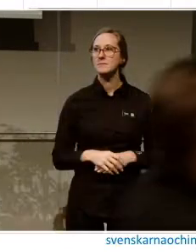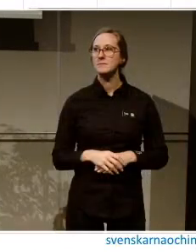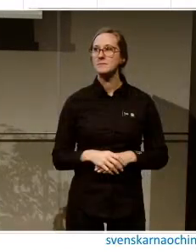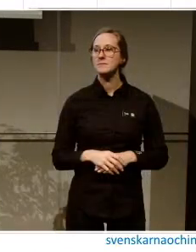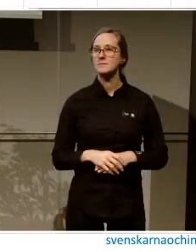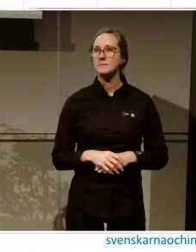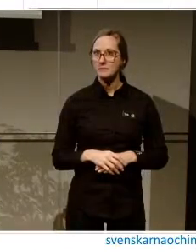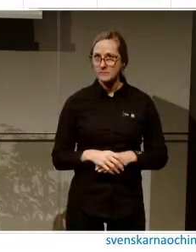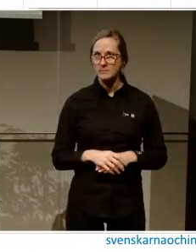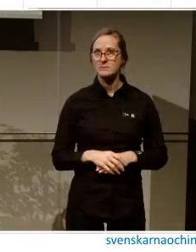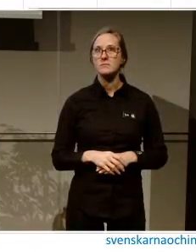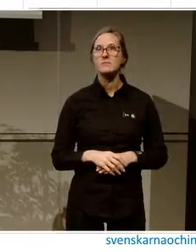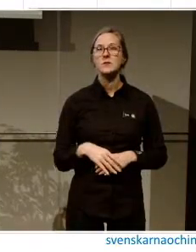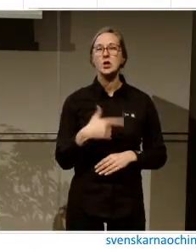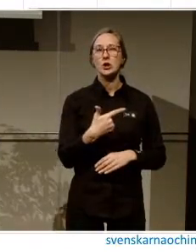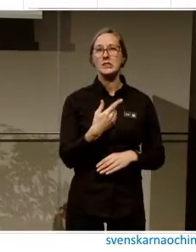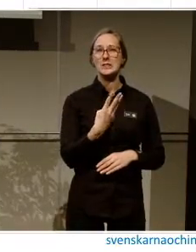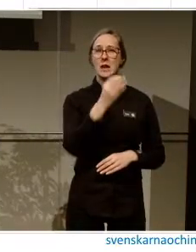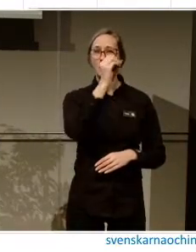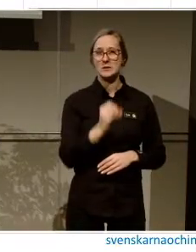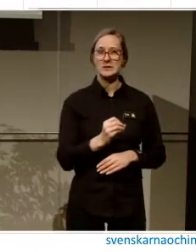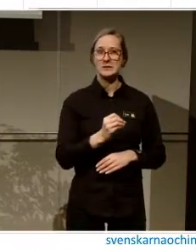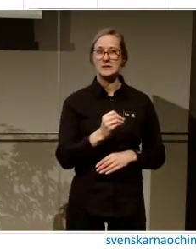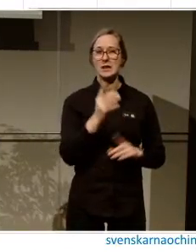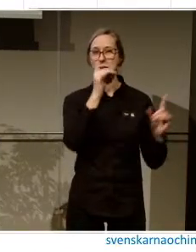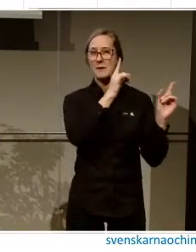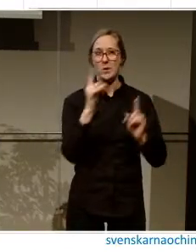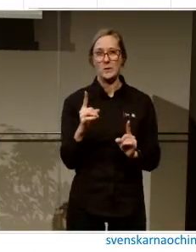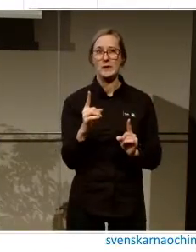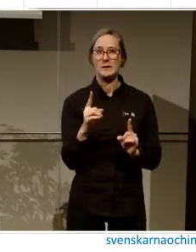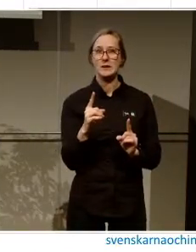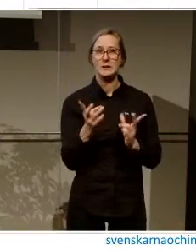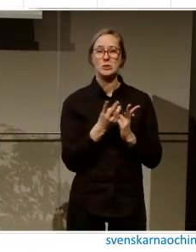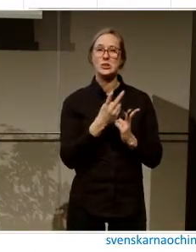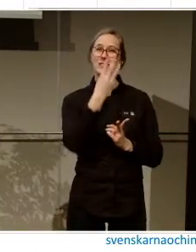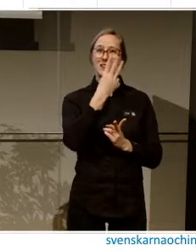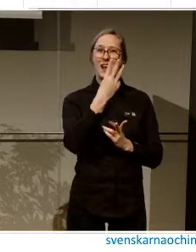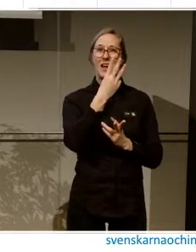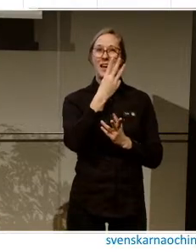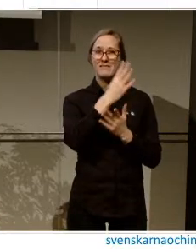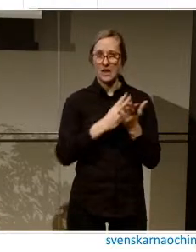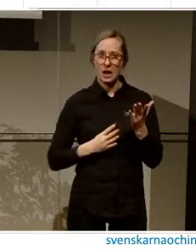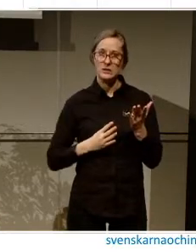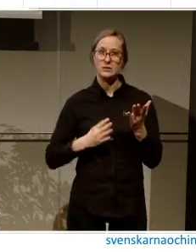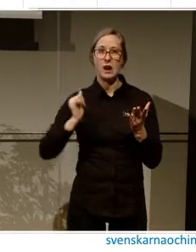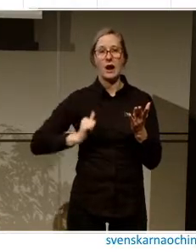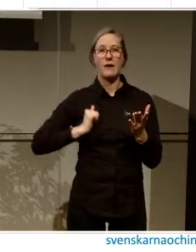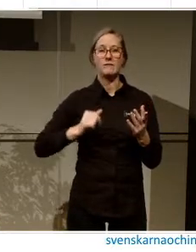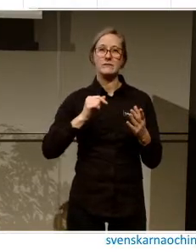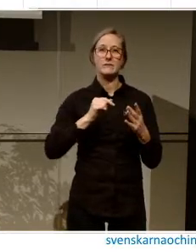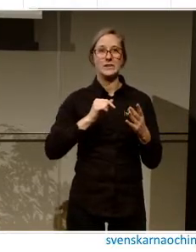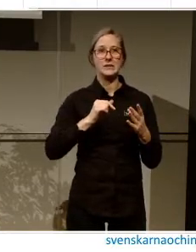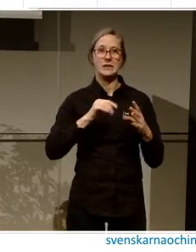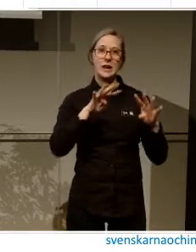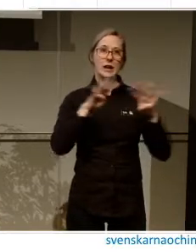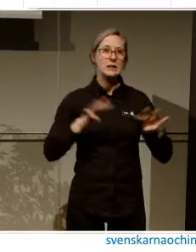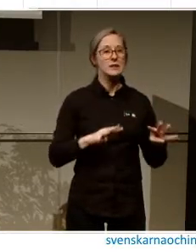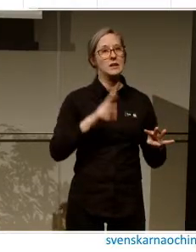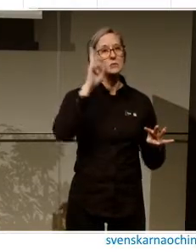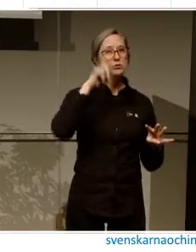Det är 73% av befolkningen, alltså 3/4 av befolkningen som använder internet ute på stan, som använder det i